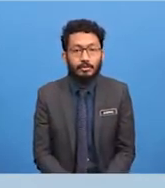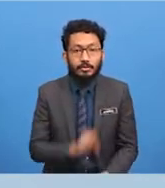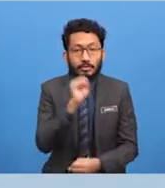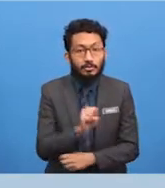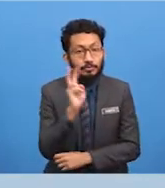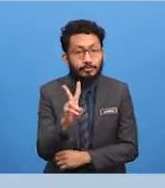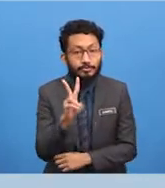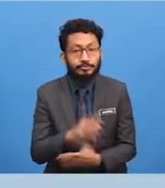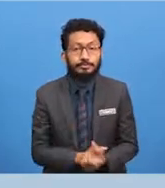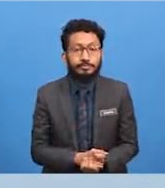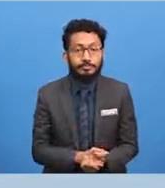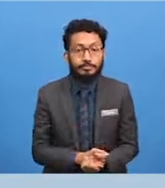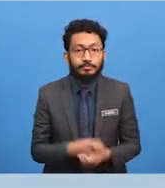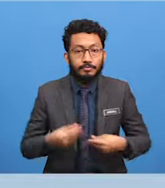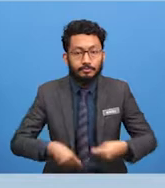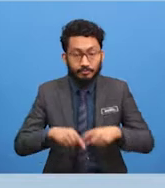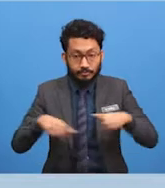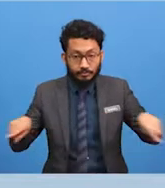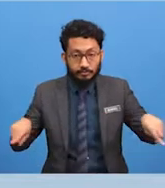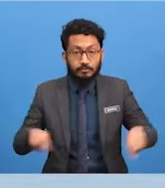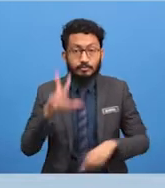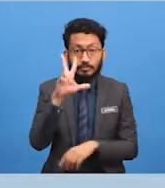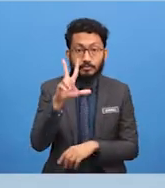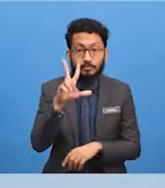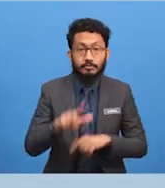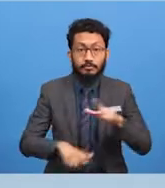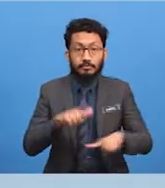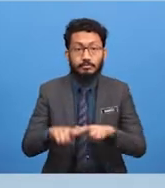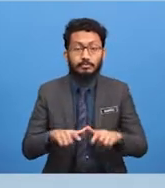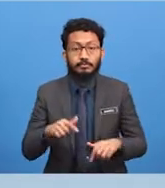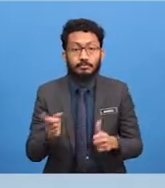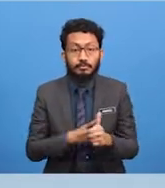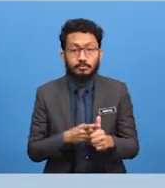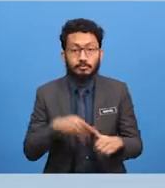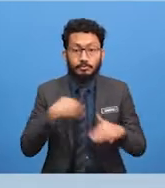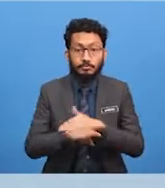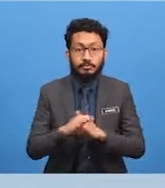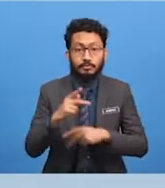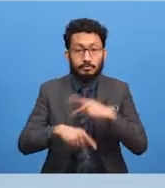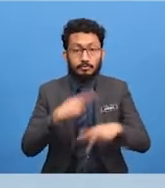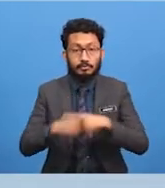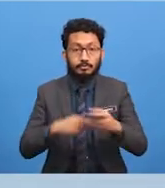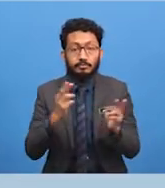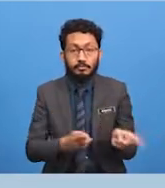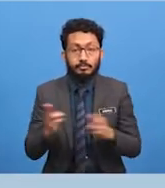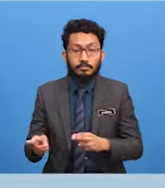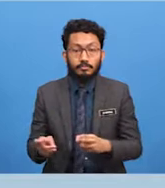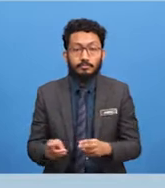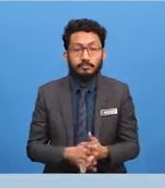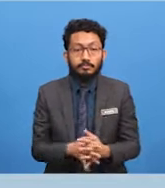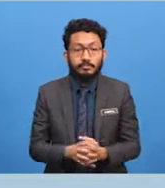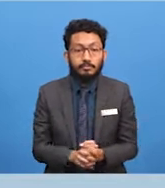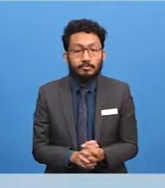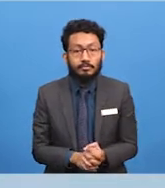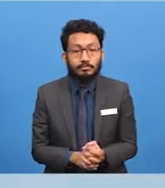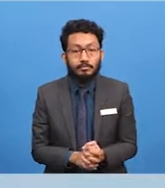kedua. Huraikan 3 langkah pertama dalam proses perancangan. Untukkan